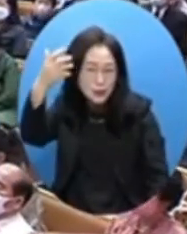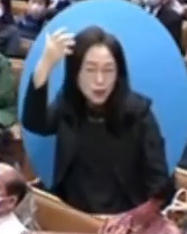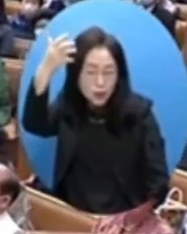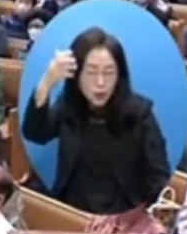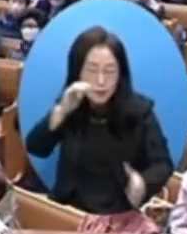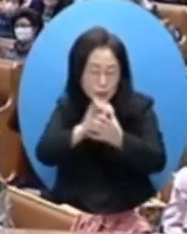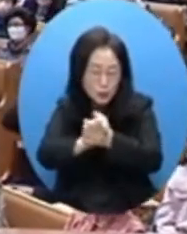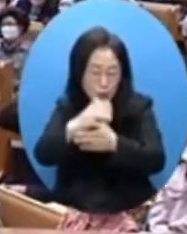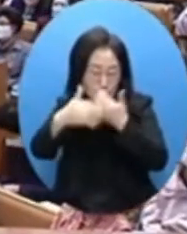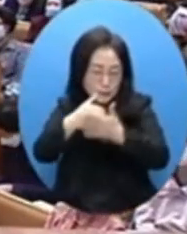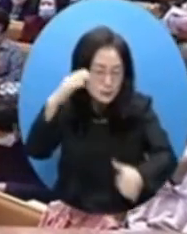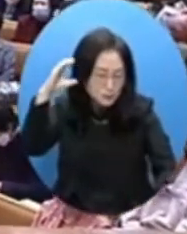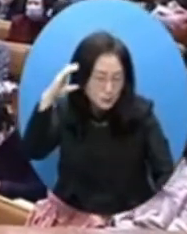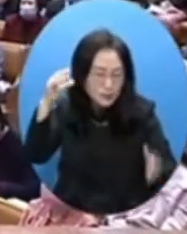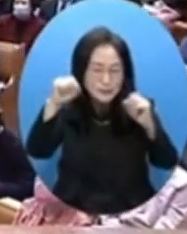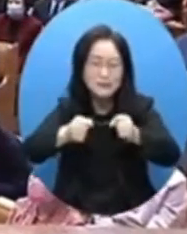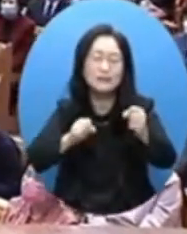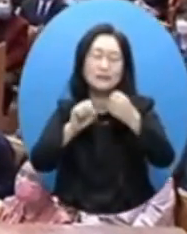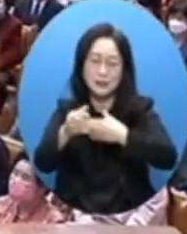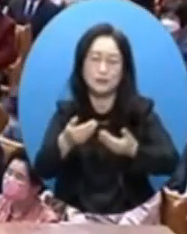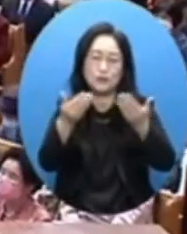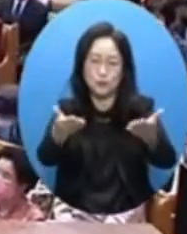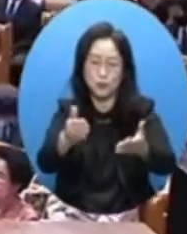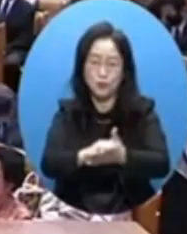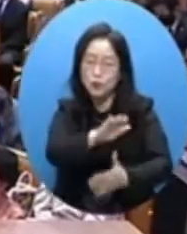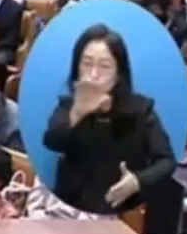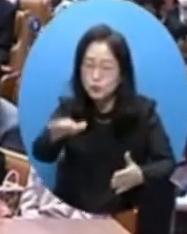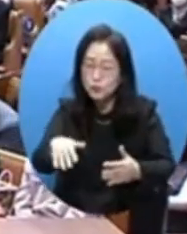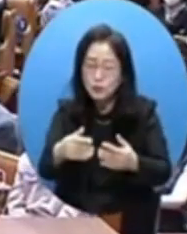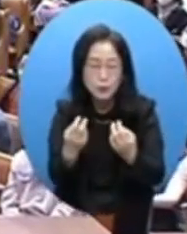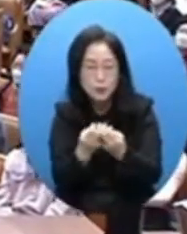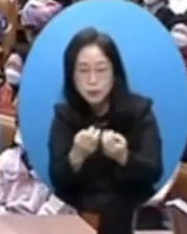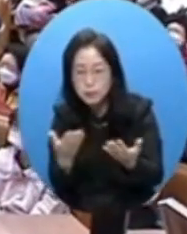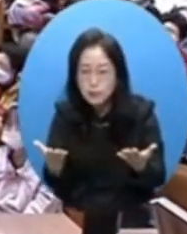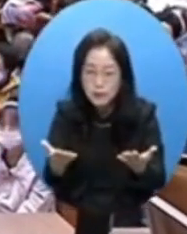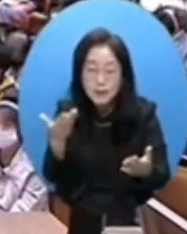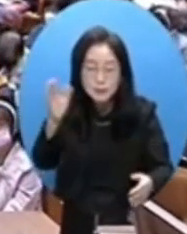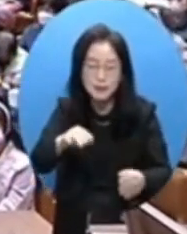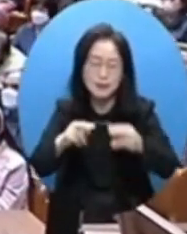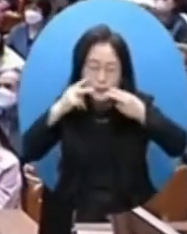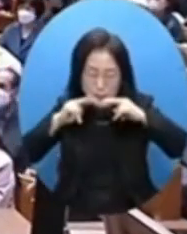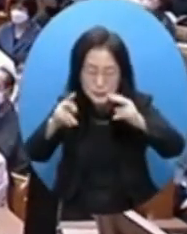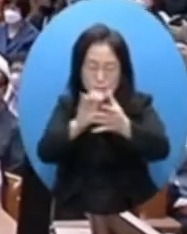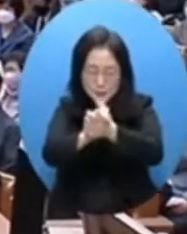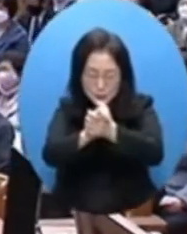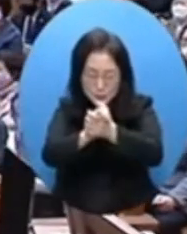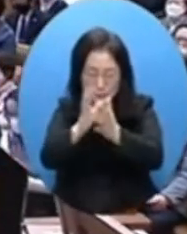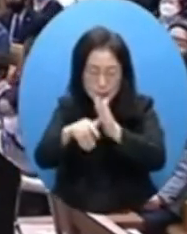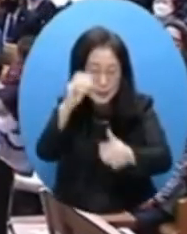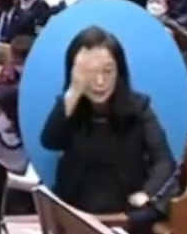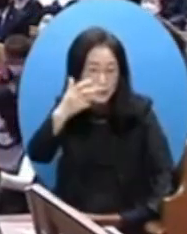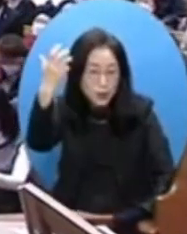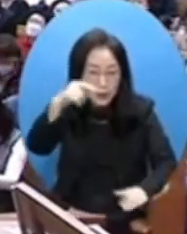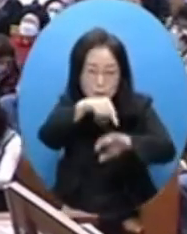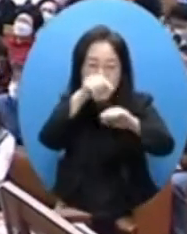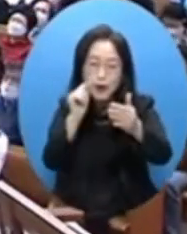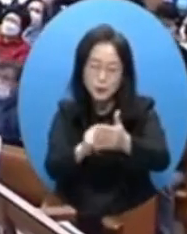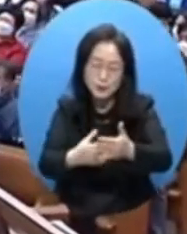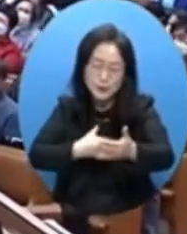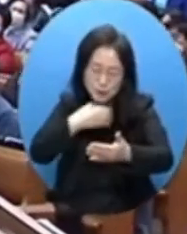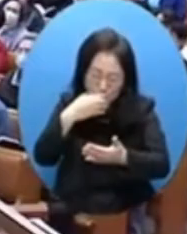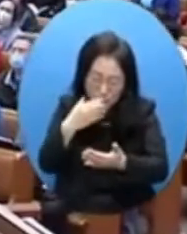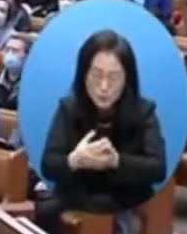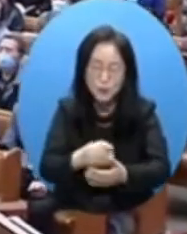그 기도를 들으시고 응답해 주시는 것입니다 우리는 어찌 기도할 바를 알지 못하지만 우리가 방으로 간절히 기도할 때 성령께서 우리 마음을 감동시켜